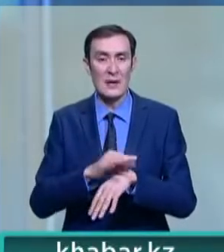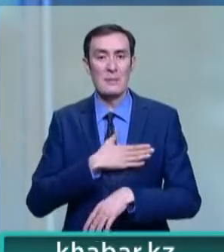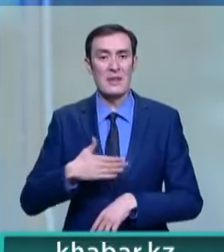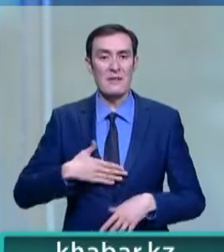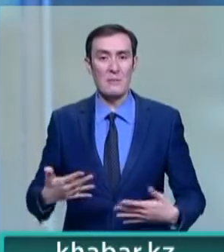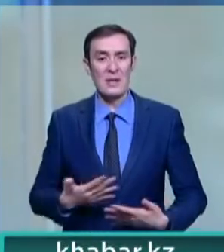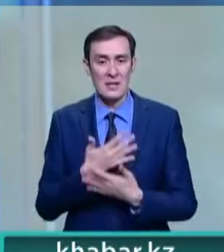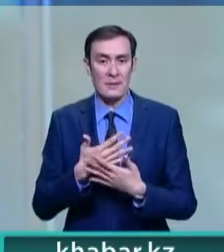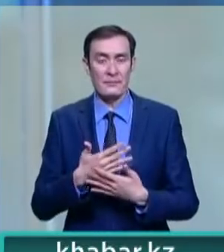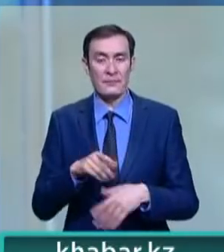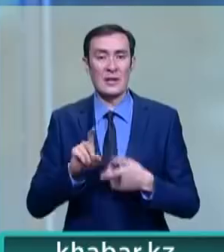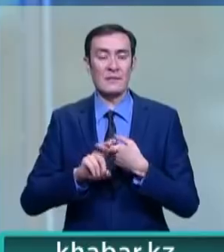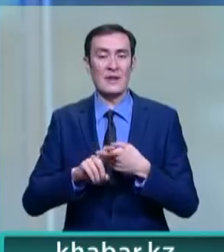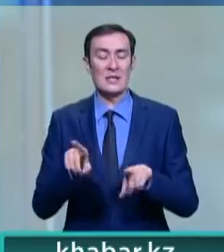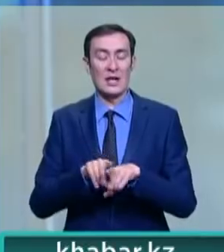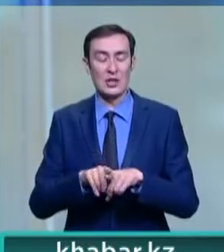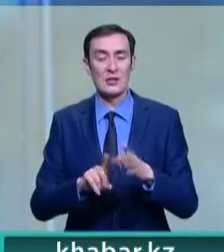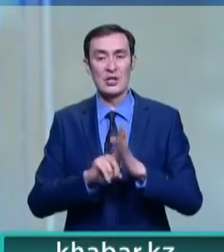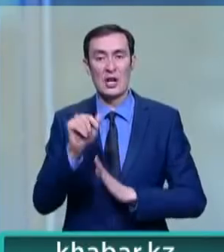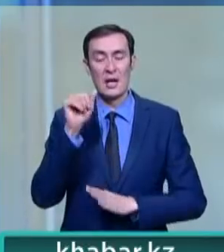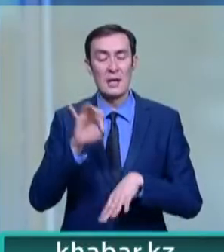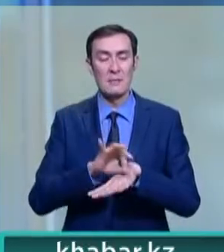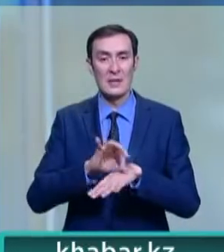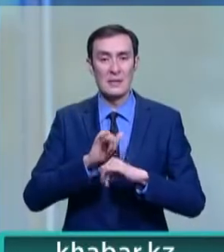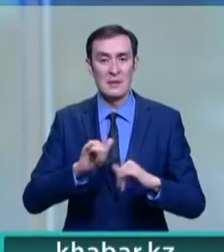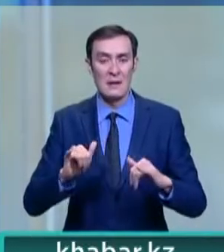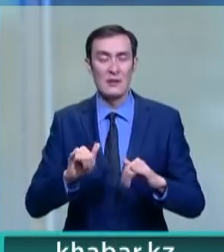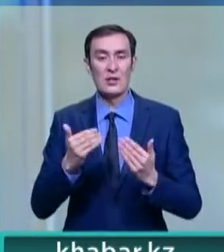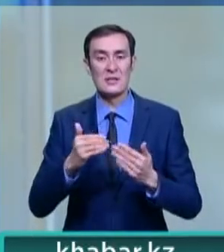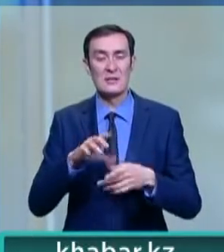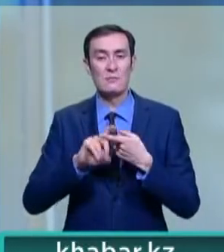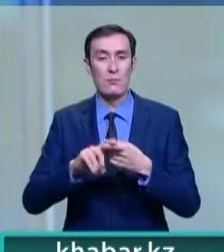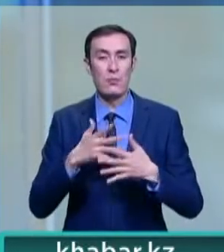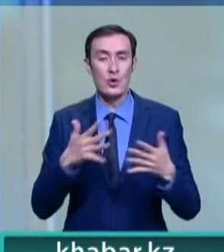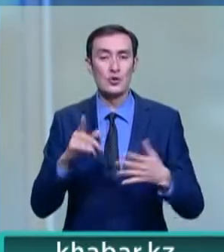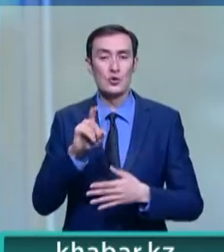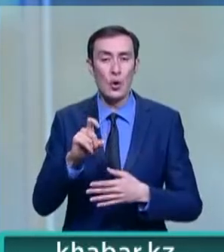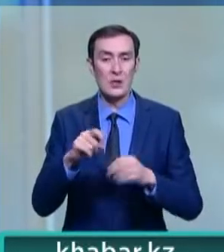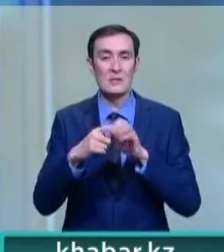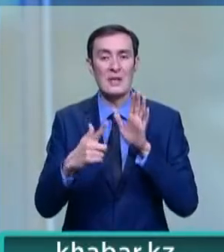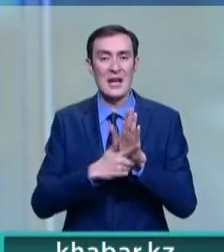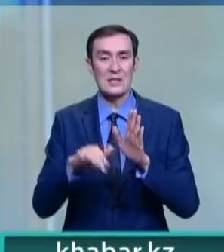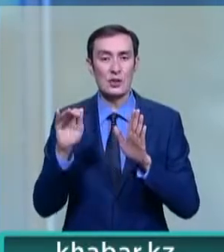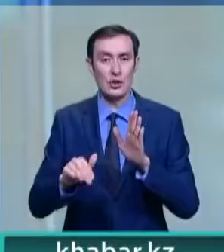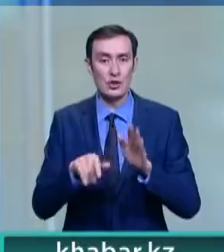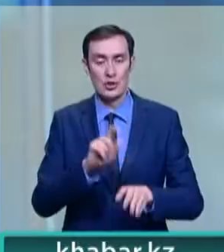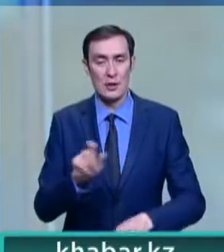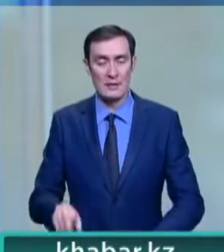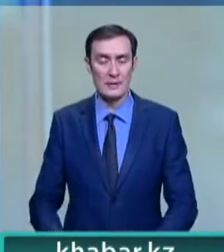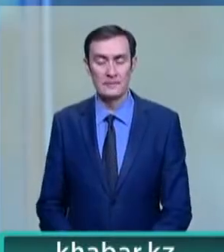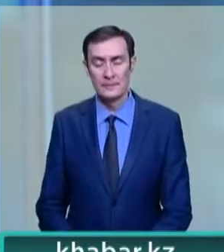признаками коронавирусной инфекции. Всего с начала пандемии коронавирусом в стране заразились больше 117 тысяч